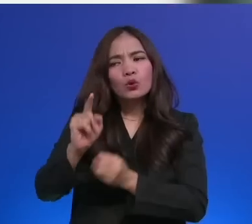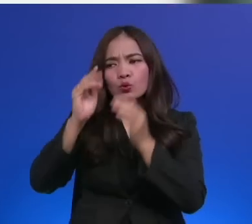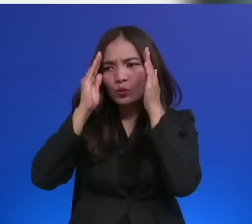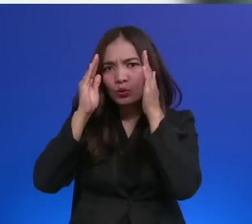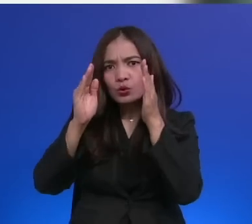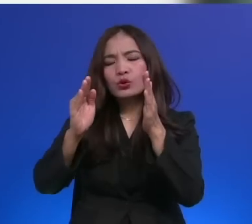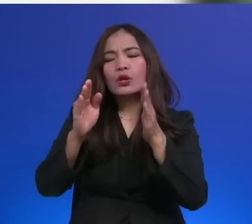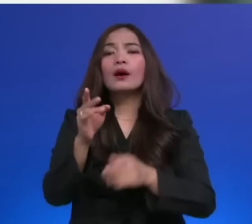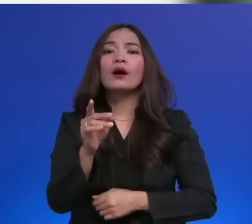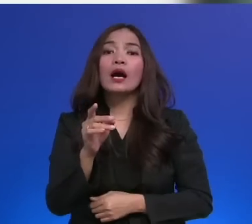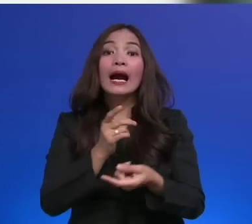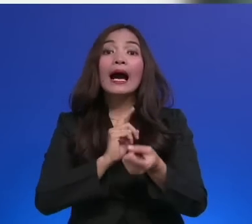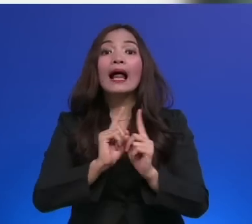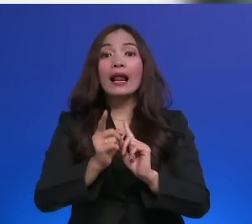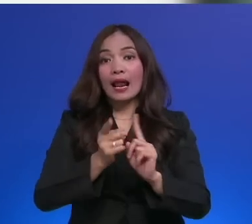bahwa